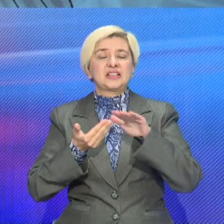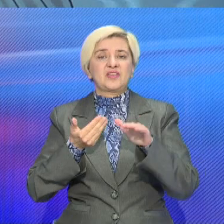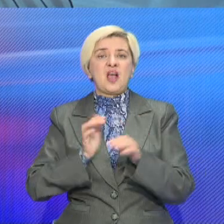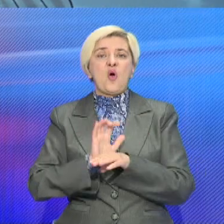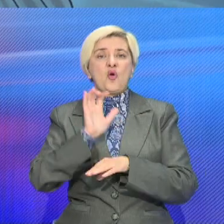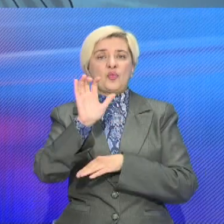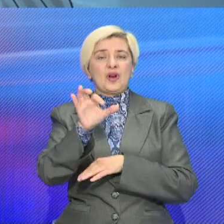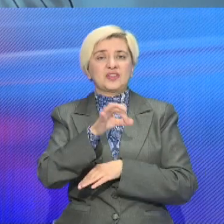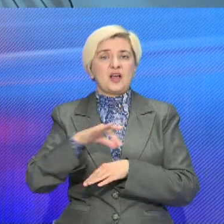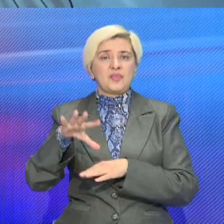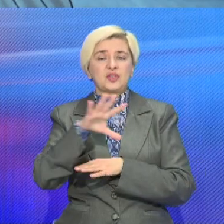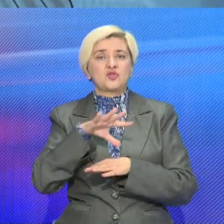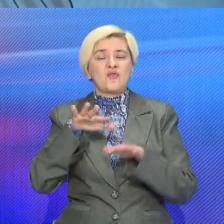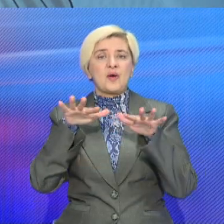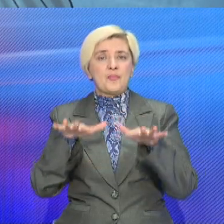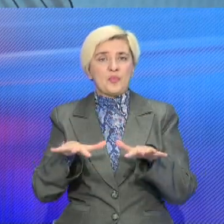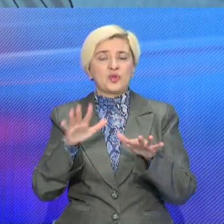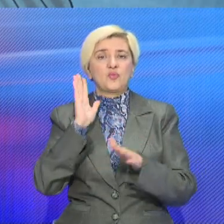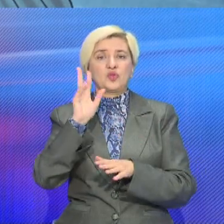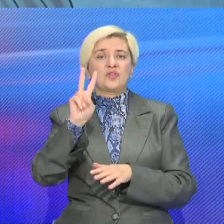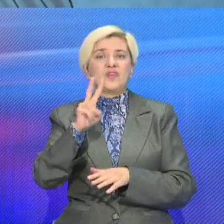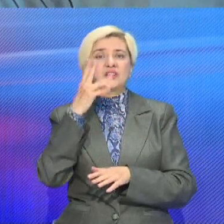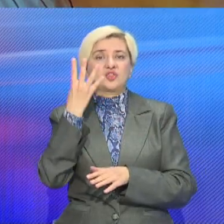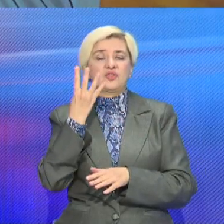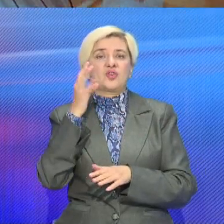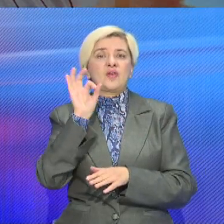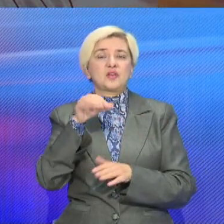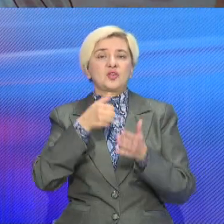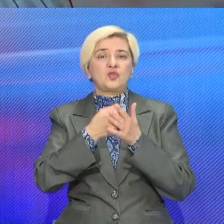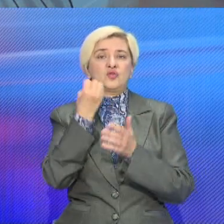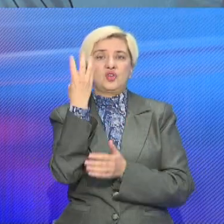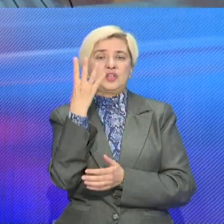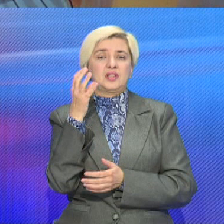зборнага пункта пройдуць з 24 кастрычніка па 14 лістапада.